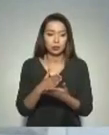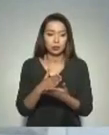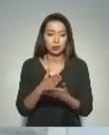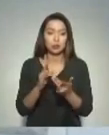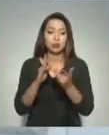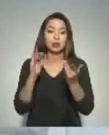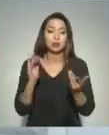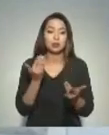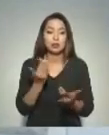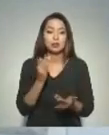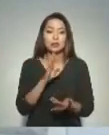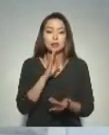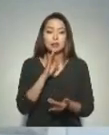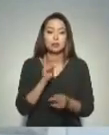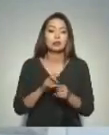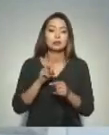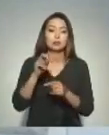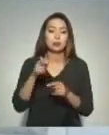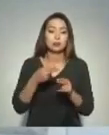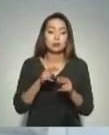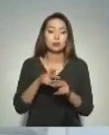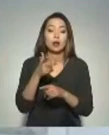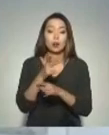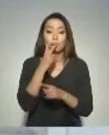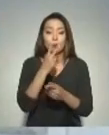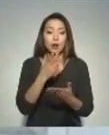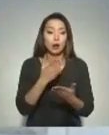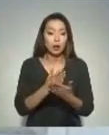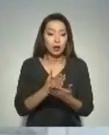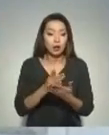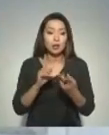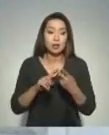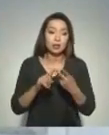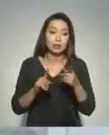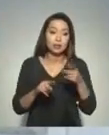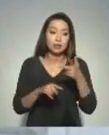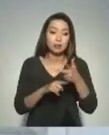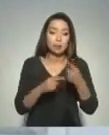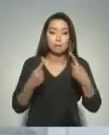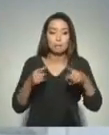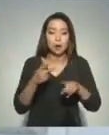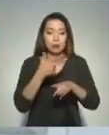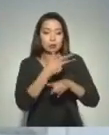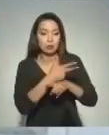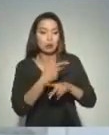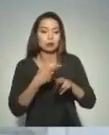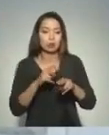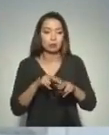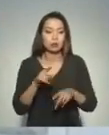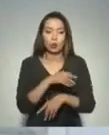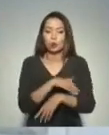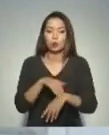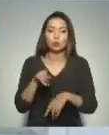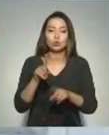Көпір үстіне жасөспірімнің шыққаны камерада көрінеді, ал алайда екінші камера басқа бағытқа қарап тұруына байланысты көпірден